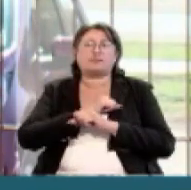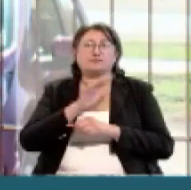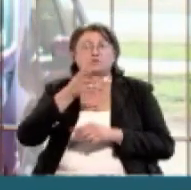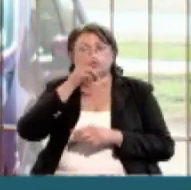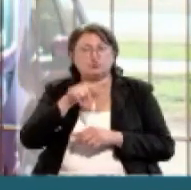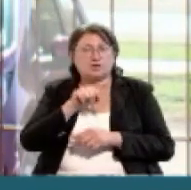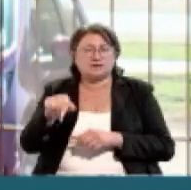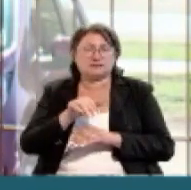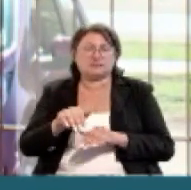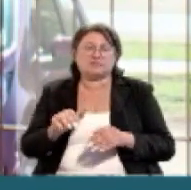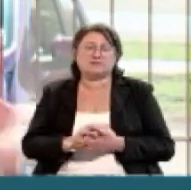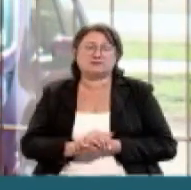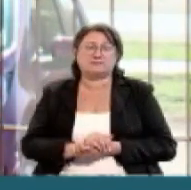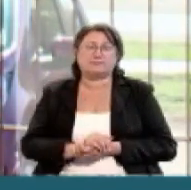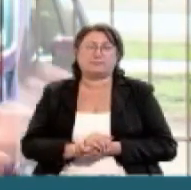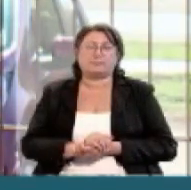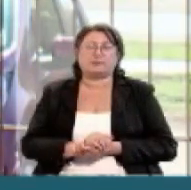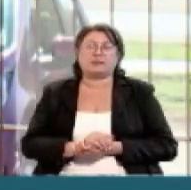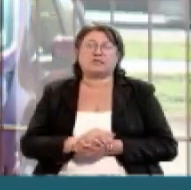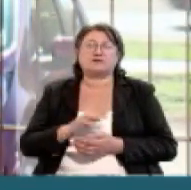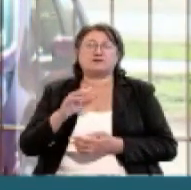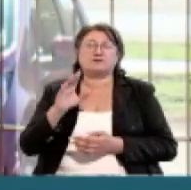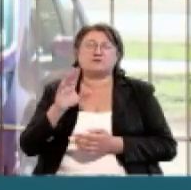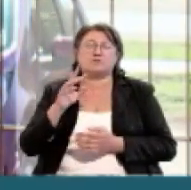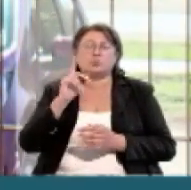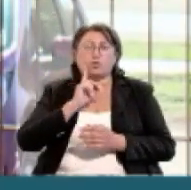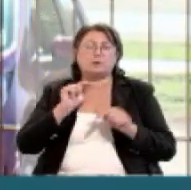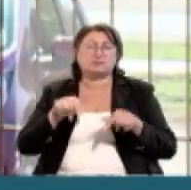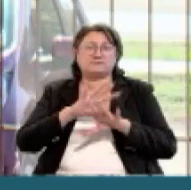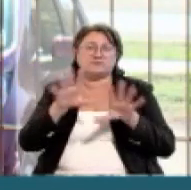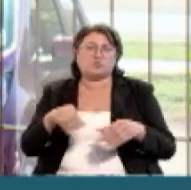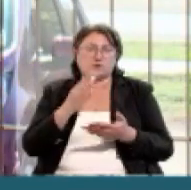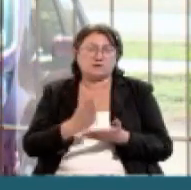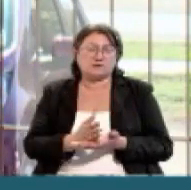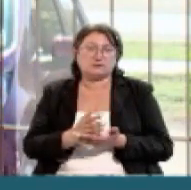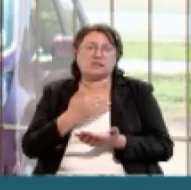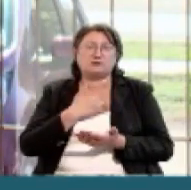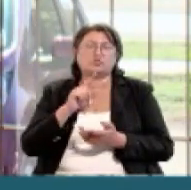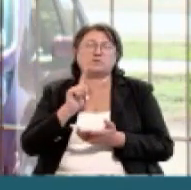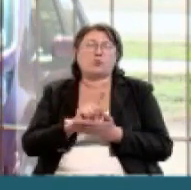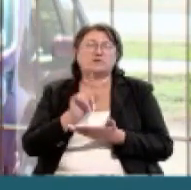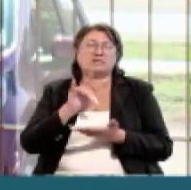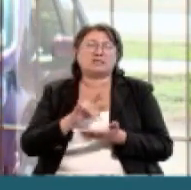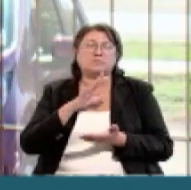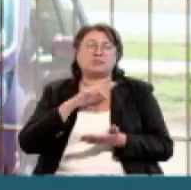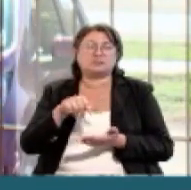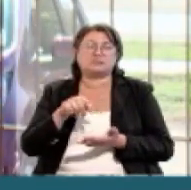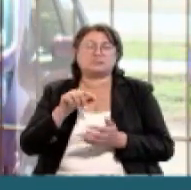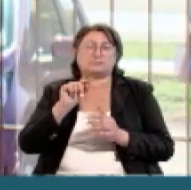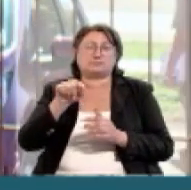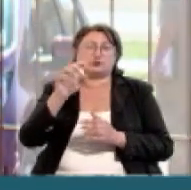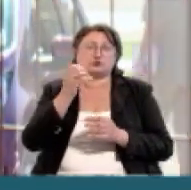балаларға өте қатты ұнайды. Демалыс кезінде осы кездерді сағынады. Ешқайда артық жүрістің керегі жоқ. Барлығы бір жерде орналасқан.